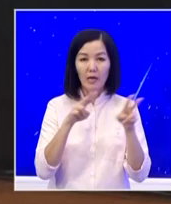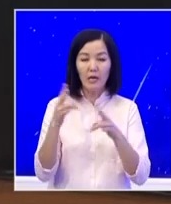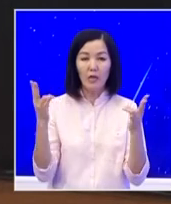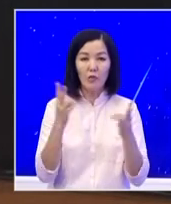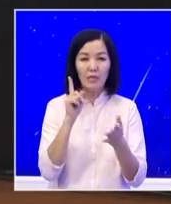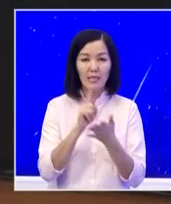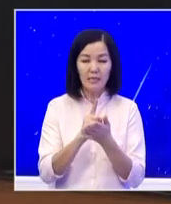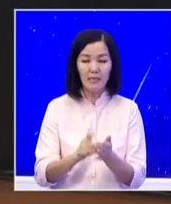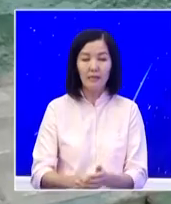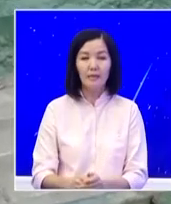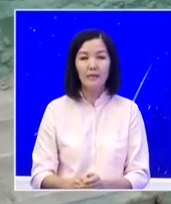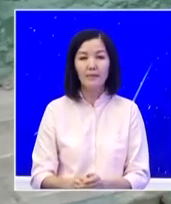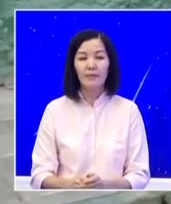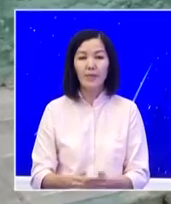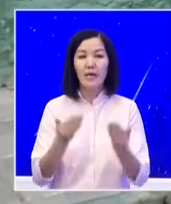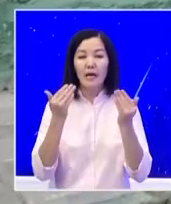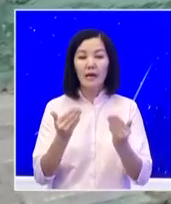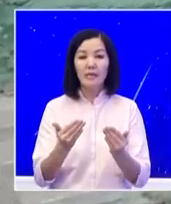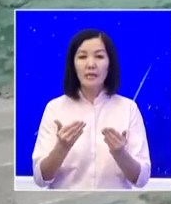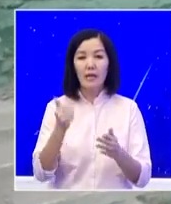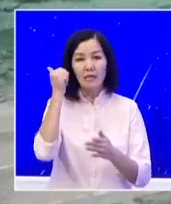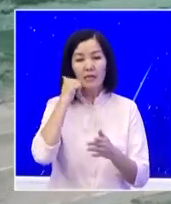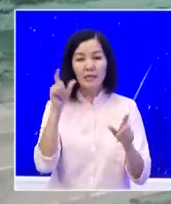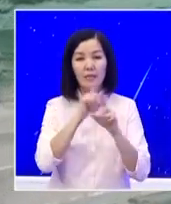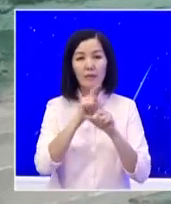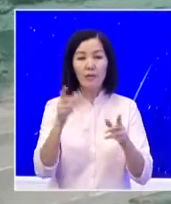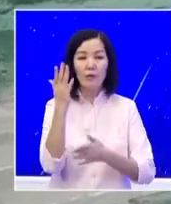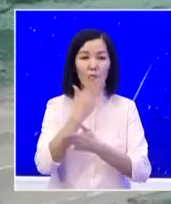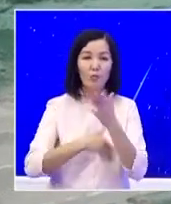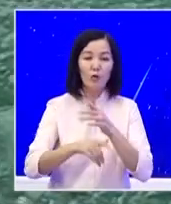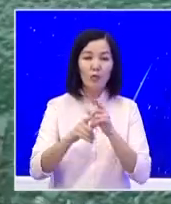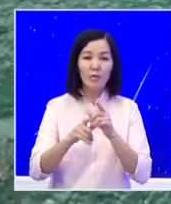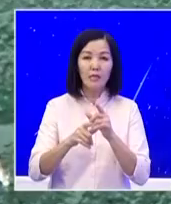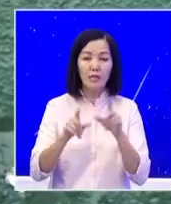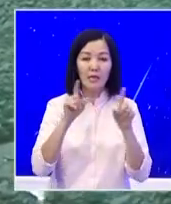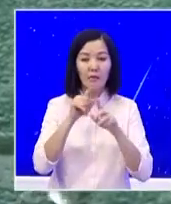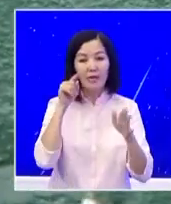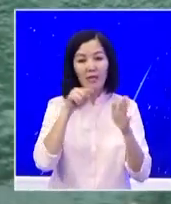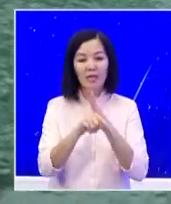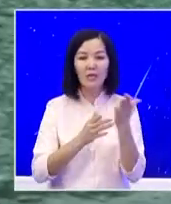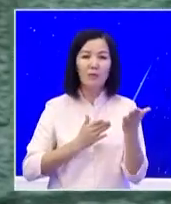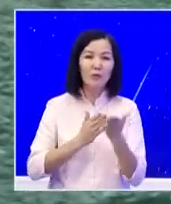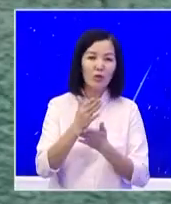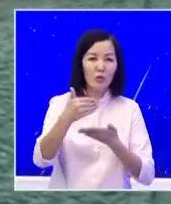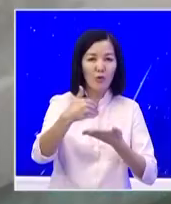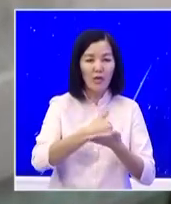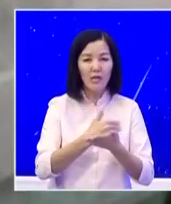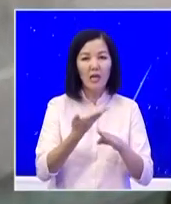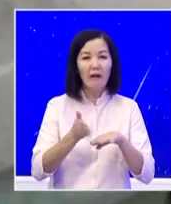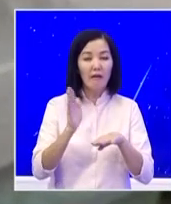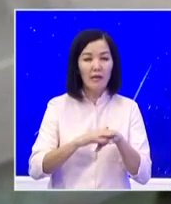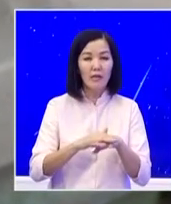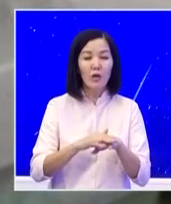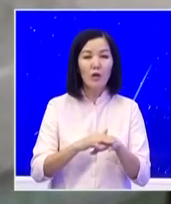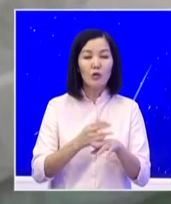тиіс. Қазір өңірдегі ескі мекемелерде мүгедек жандар үшін ғимараттарға кіріп шығу қолайсыз екендігі жасырын емес.